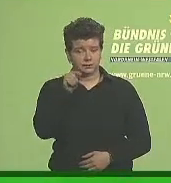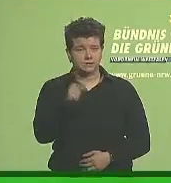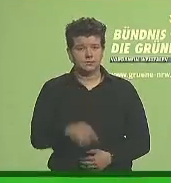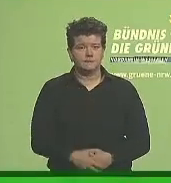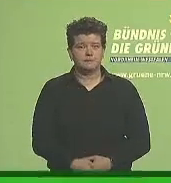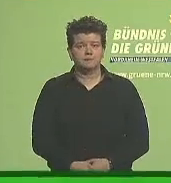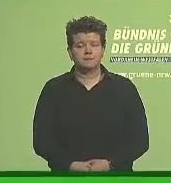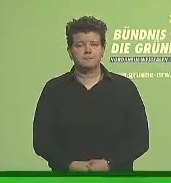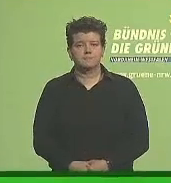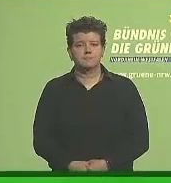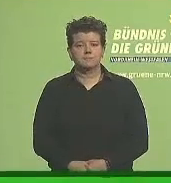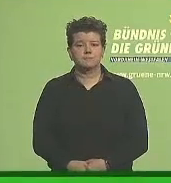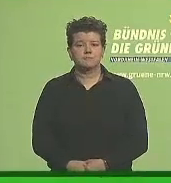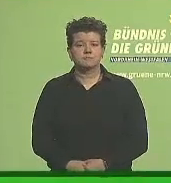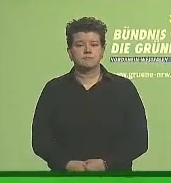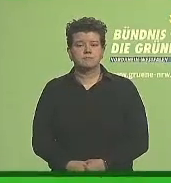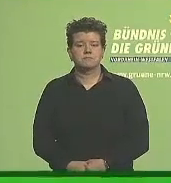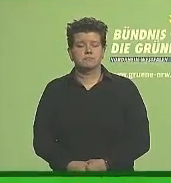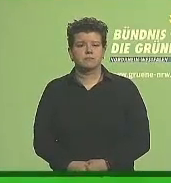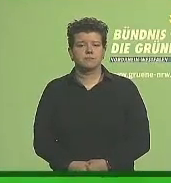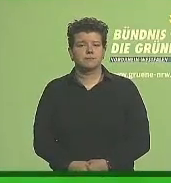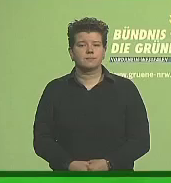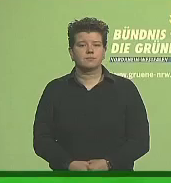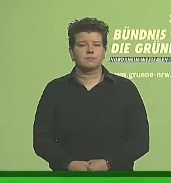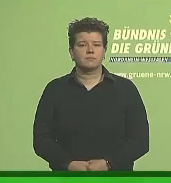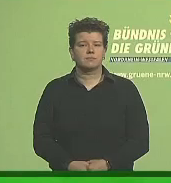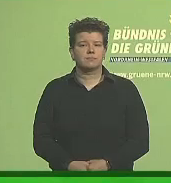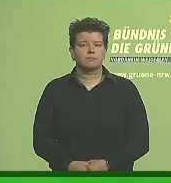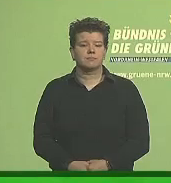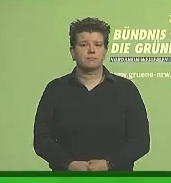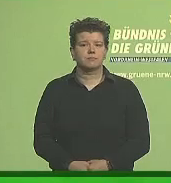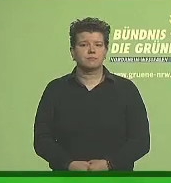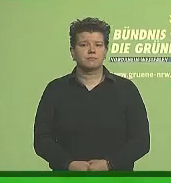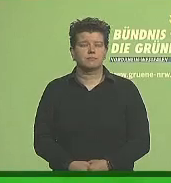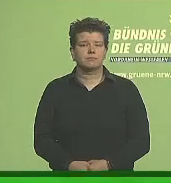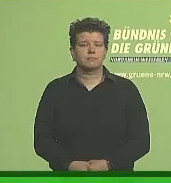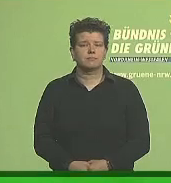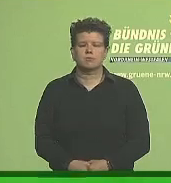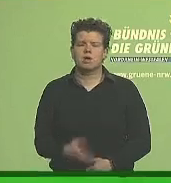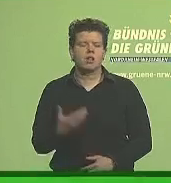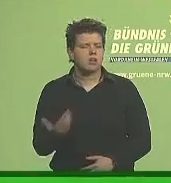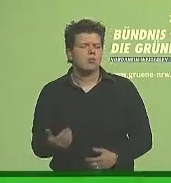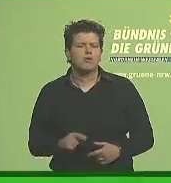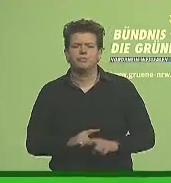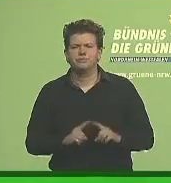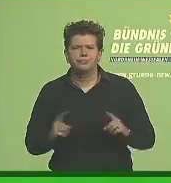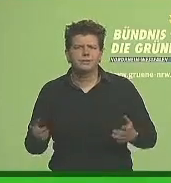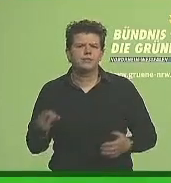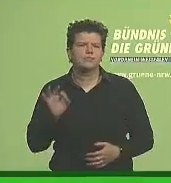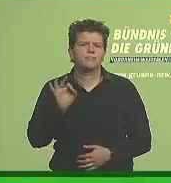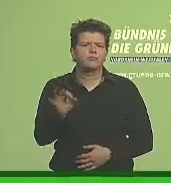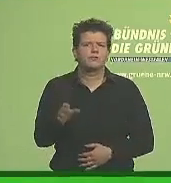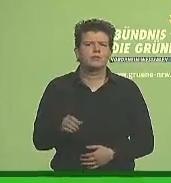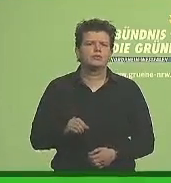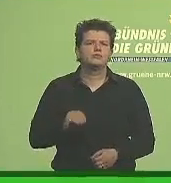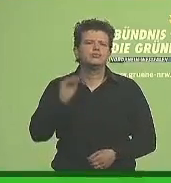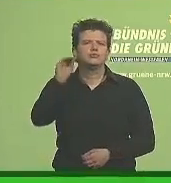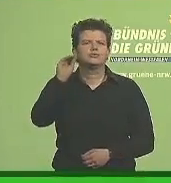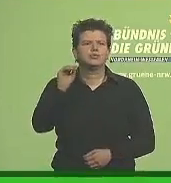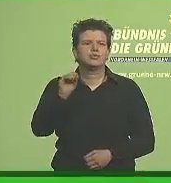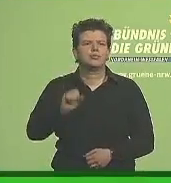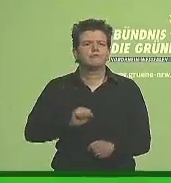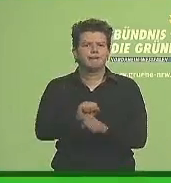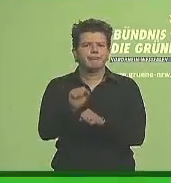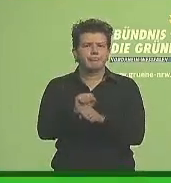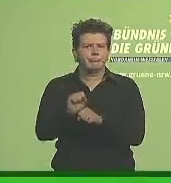den derzeitigen wirtschaftlichen Bedingungen nicht. Dann ist das nicht nur eine Zustandsbeschreibung, liebe Freundinnen und Freunde, sondern es